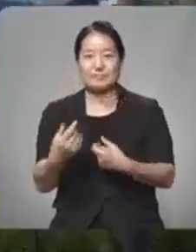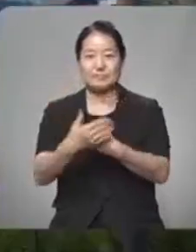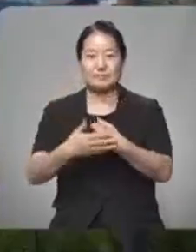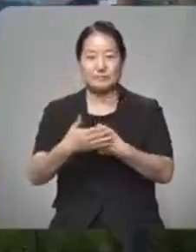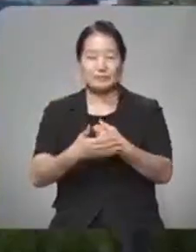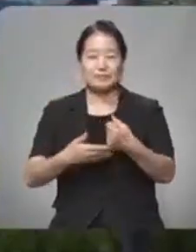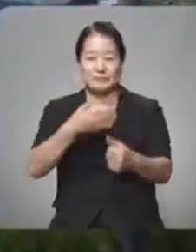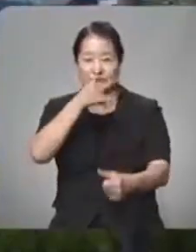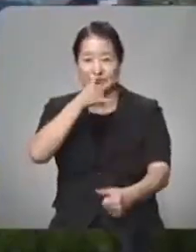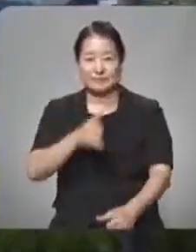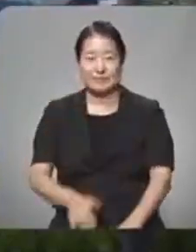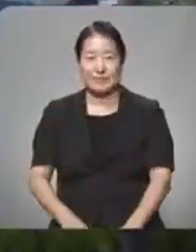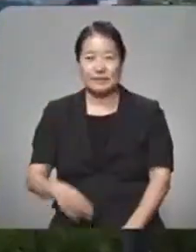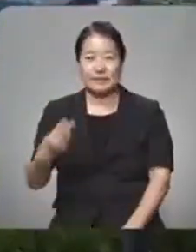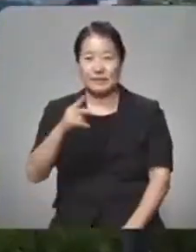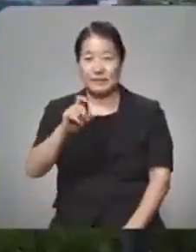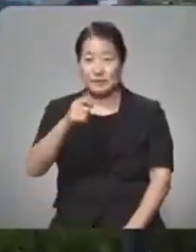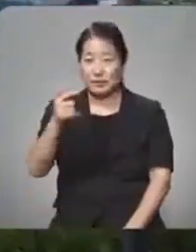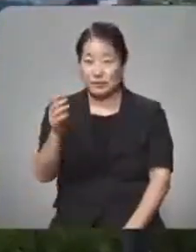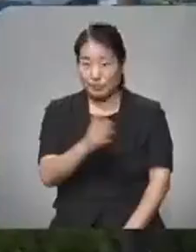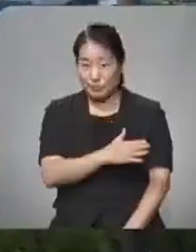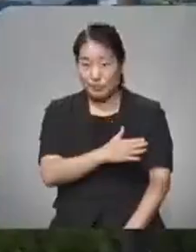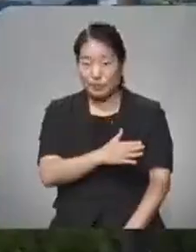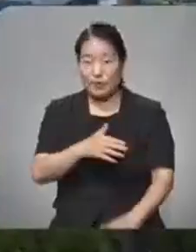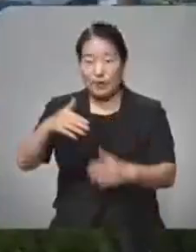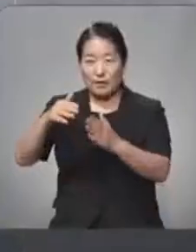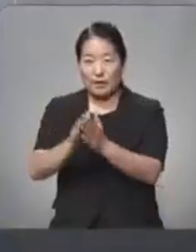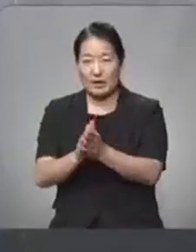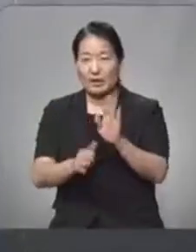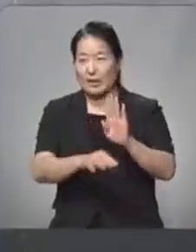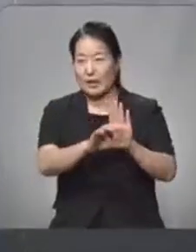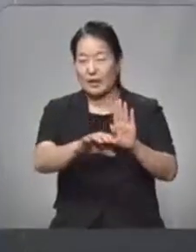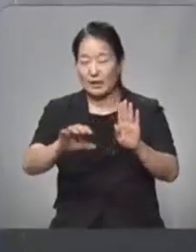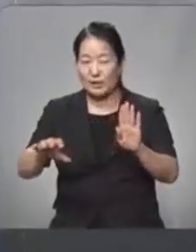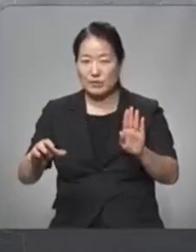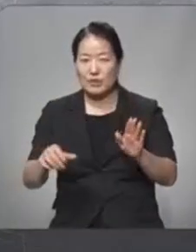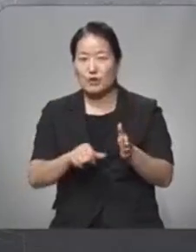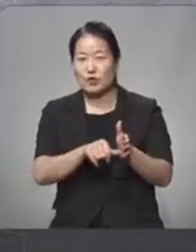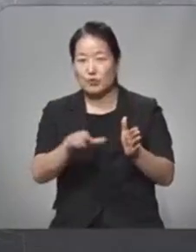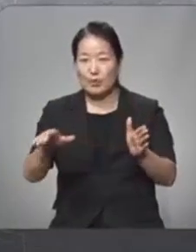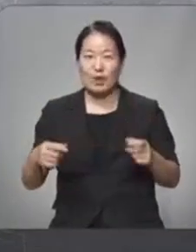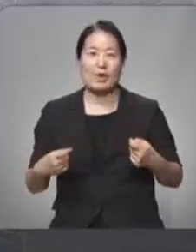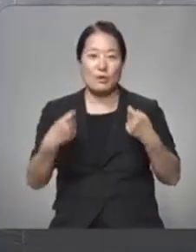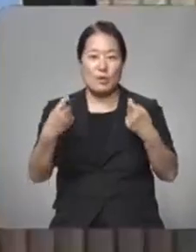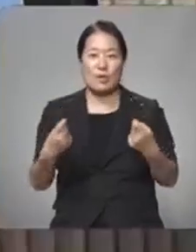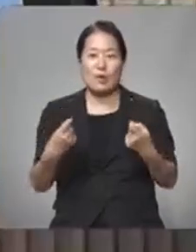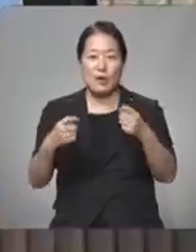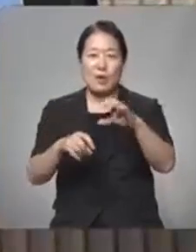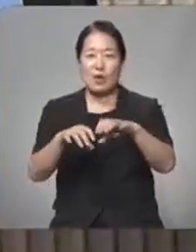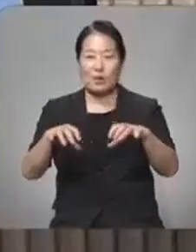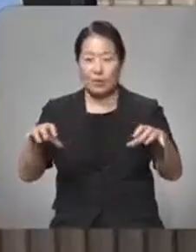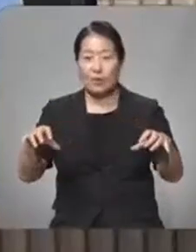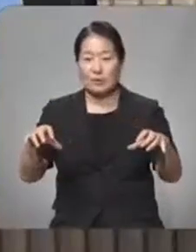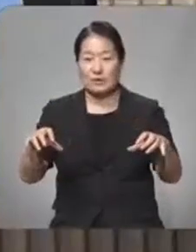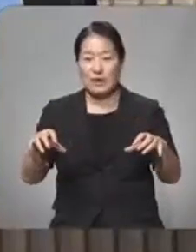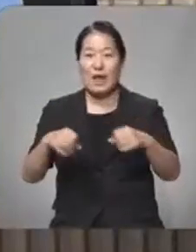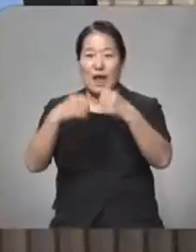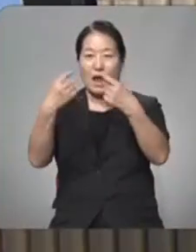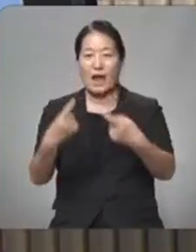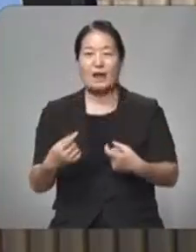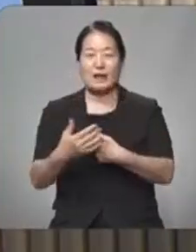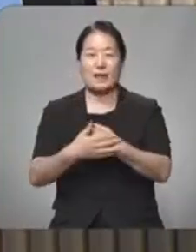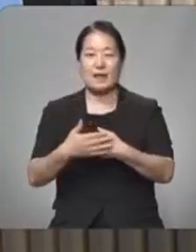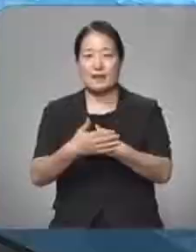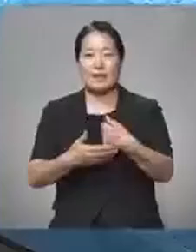받습니다 2016년부터 폐광지역 내기 시군이 주요 관광지 입장료를 폐광지역 주민에게 공동으로